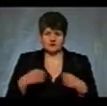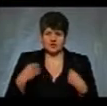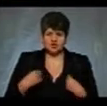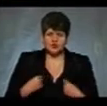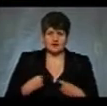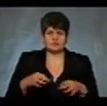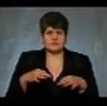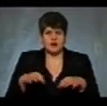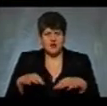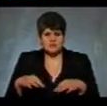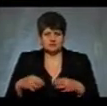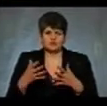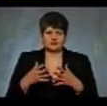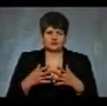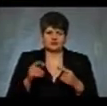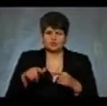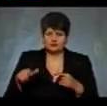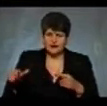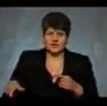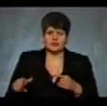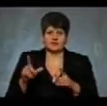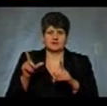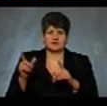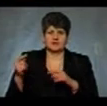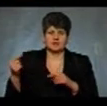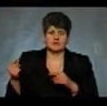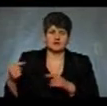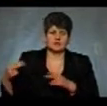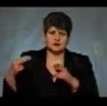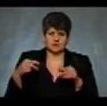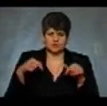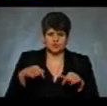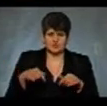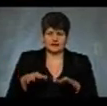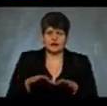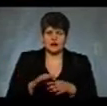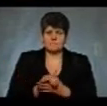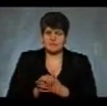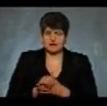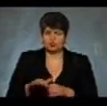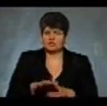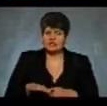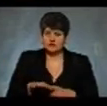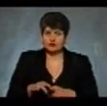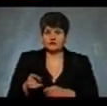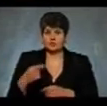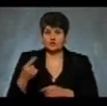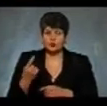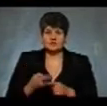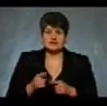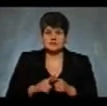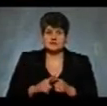транспорту, людей, які їдуть з непідконтрольної території до нас на мирну територію. Безпосередньо в Тернопільській області